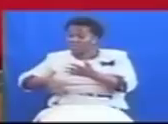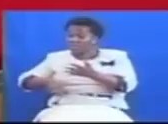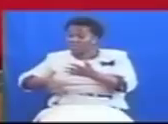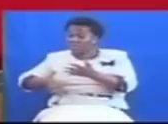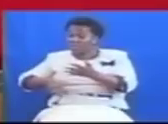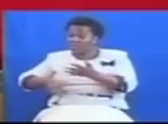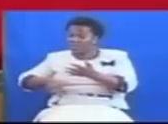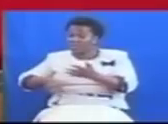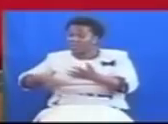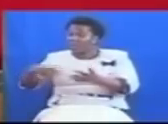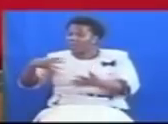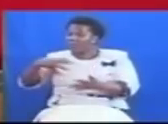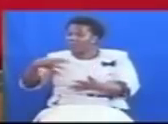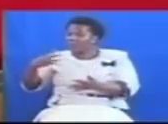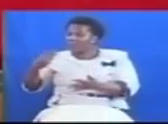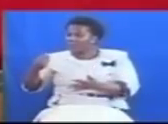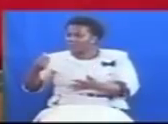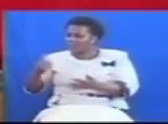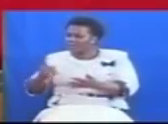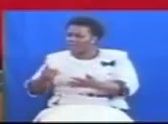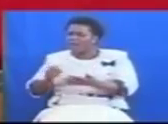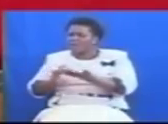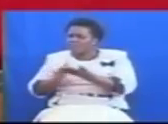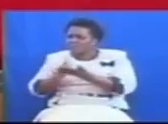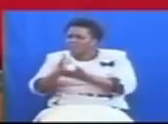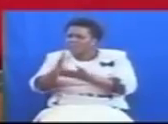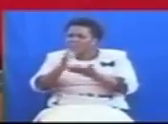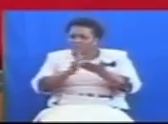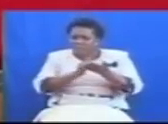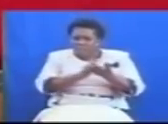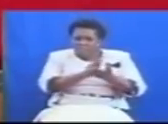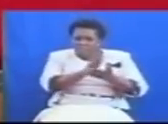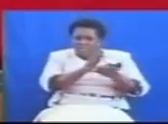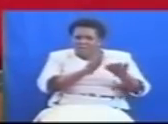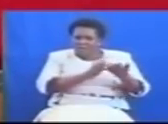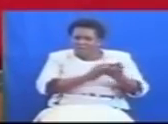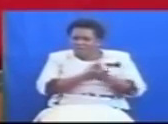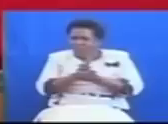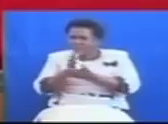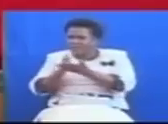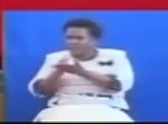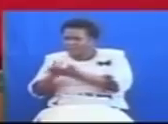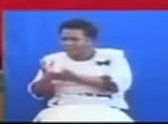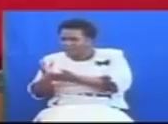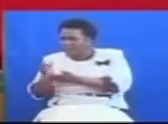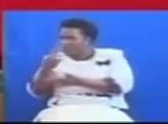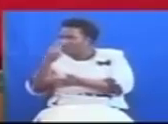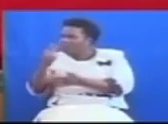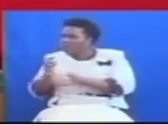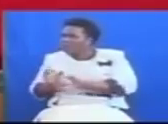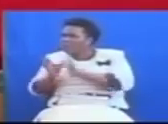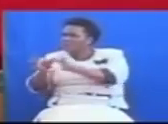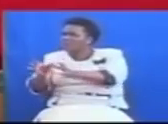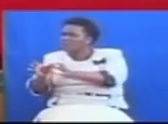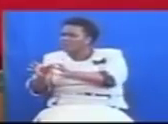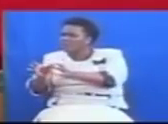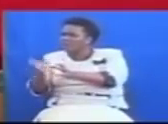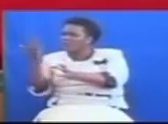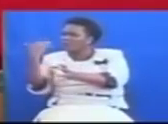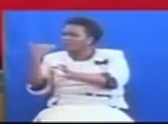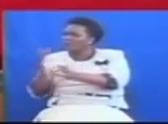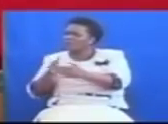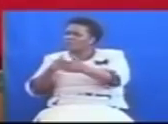alishaanza kuyapitia na kuweza kuona mashamba yale au uwekezaji ambao ulikuwepo na ukakwama huko chini ya hazina. Sasa